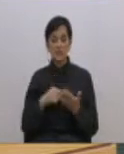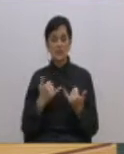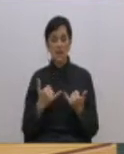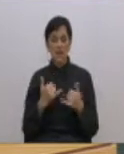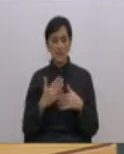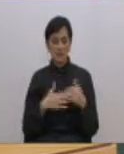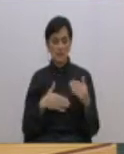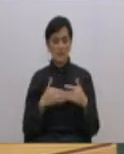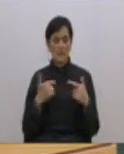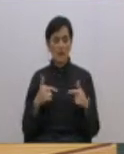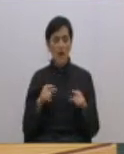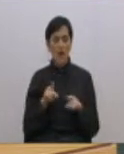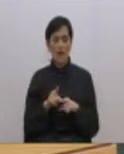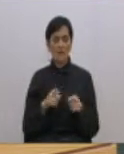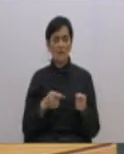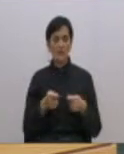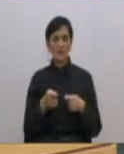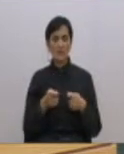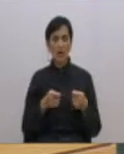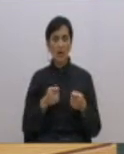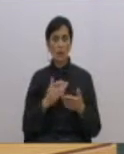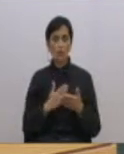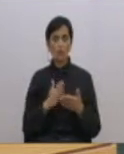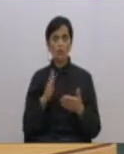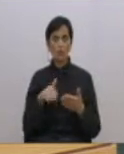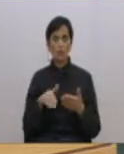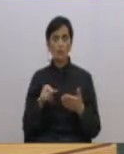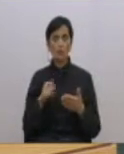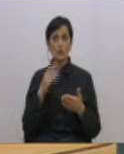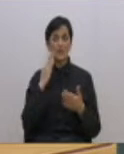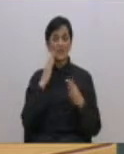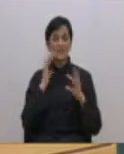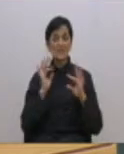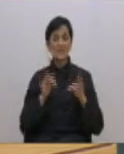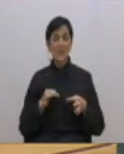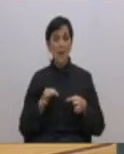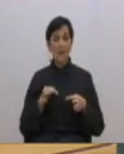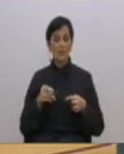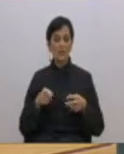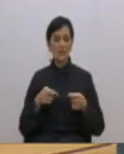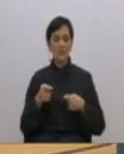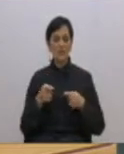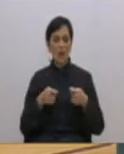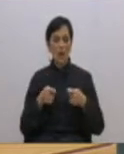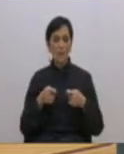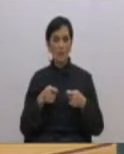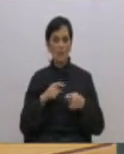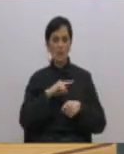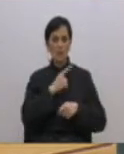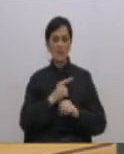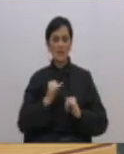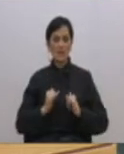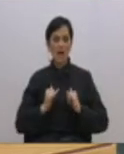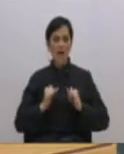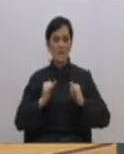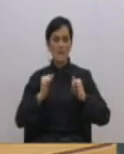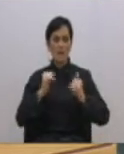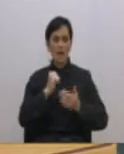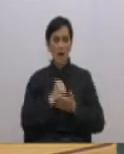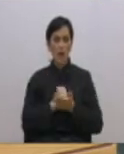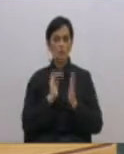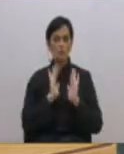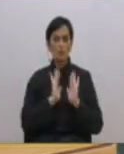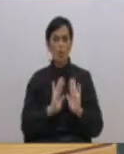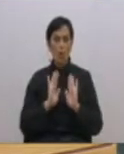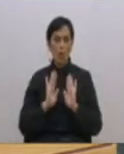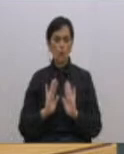პრაქტიკულად ასე არის დარეგულირებული, თუმცა ამას სამართლებრივი რეგულაცია უფრო გაამტკიცებს, გაამყარებს და ეს მხოლოდ და